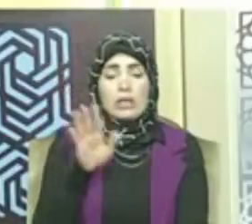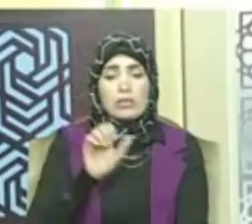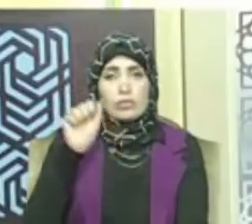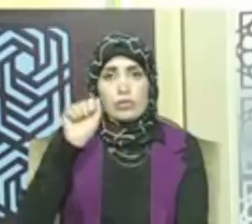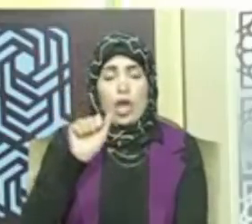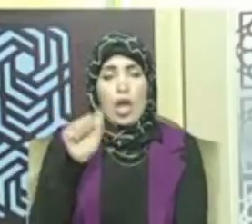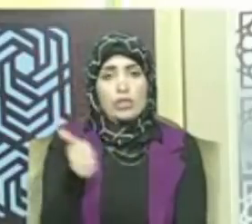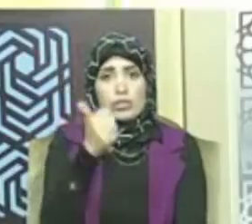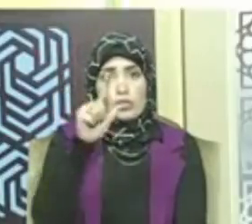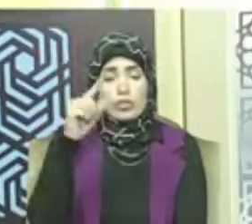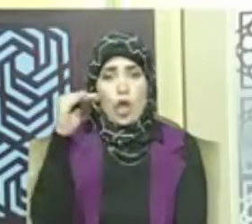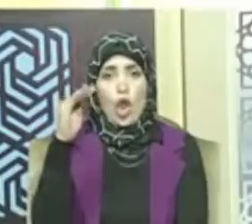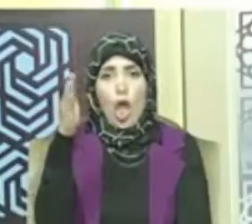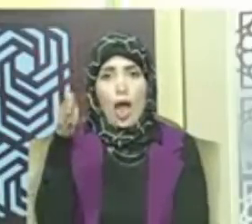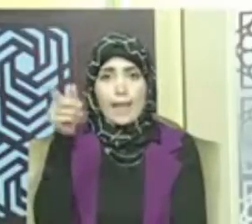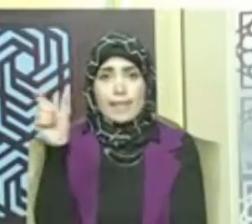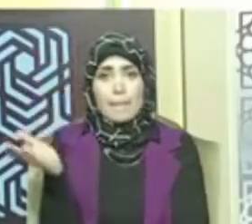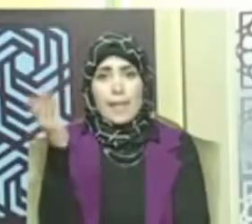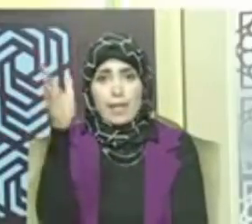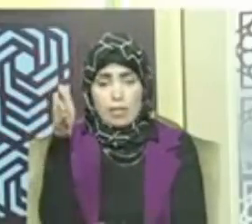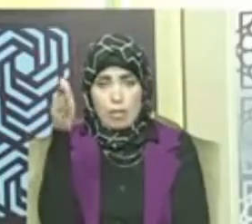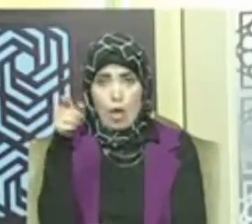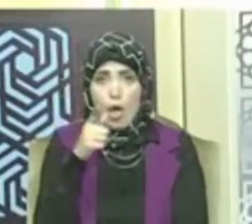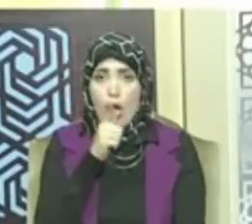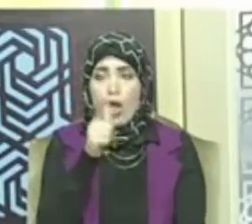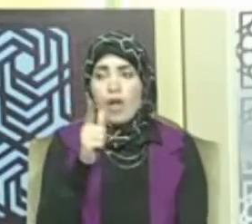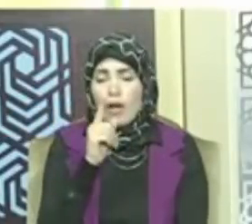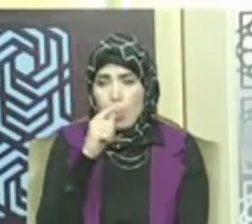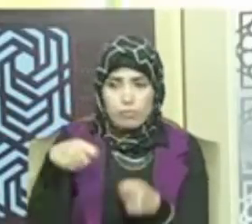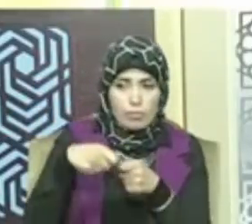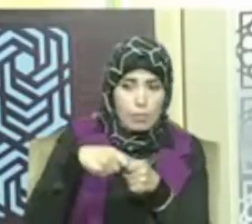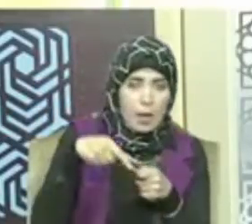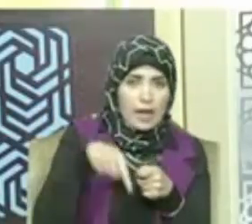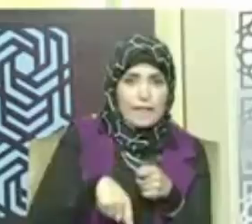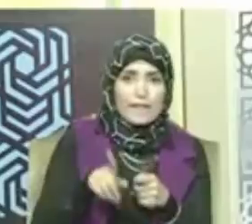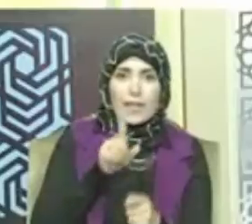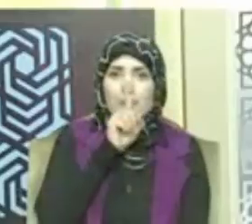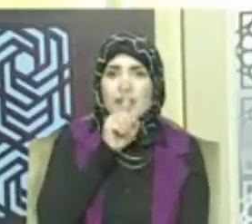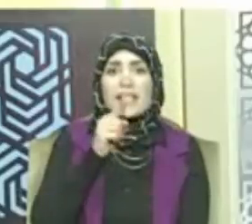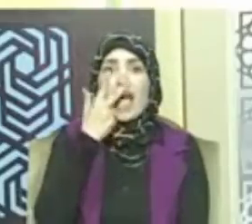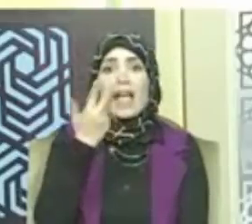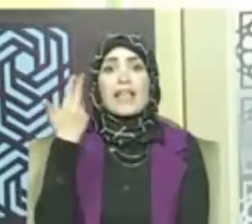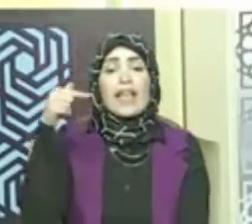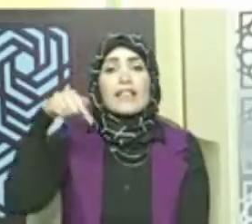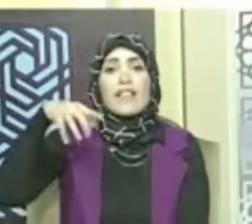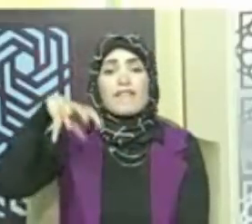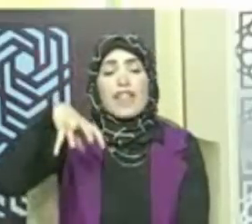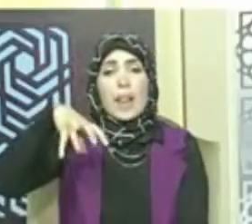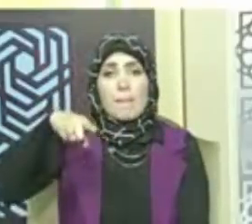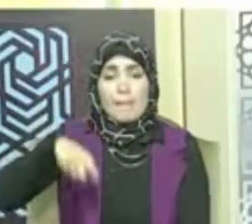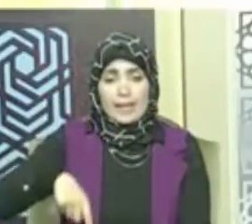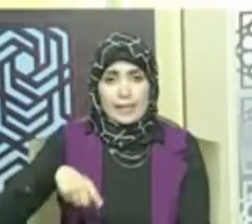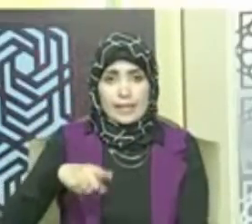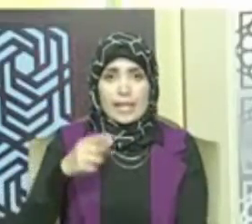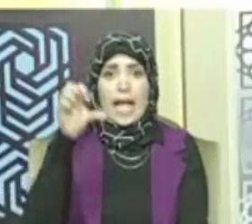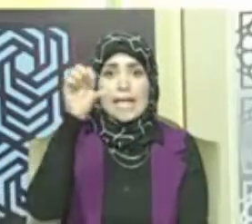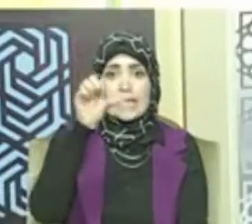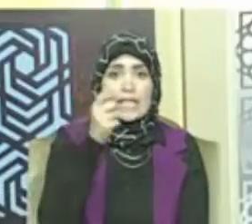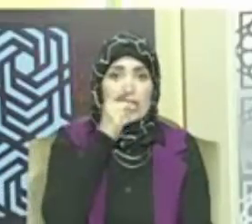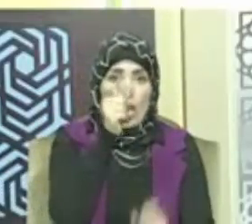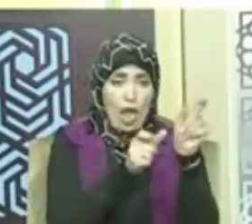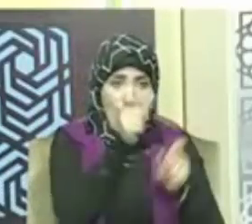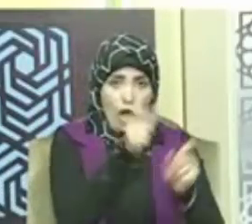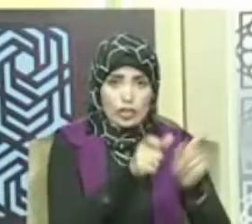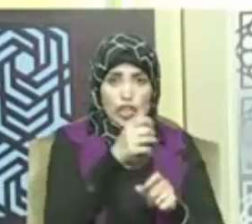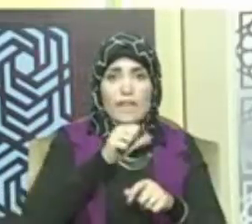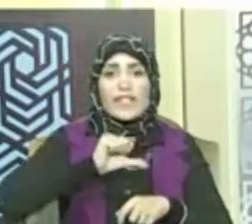ومكروا به ماذا قال الحق سبحانه؟ قال وكان في المدينة تسعة عهد يفسدون